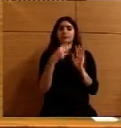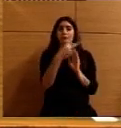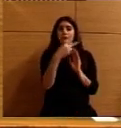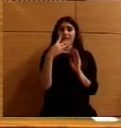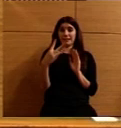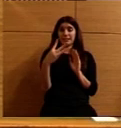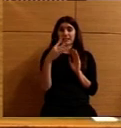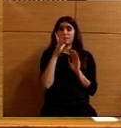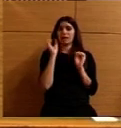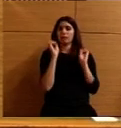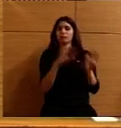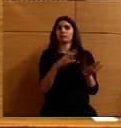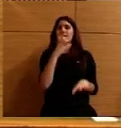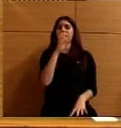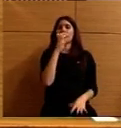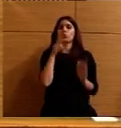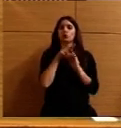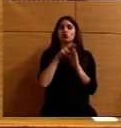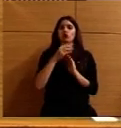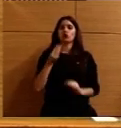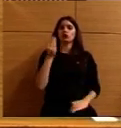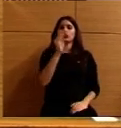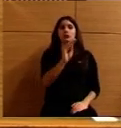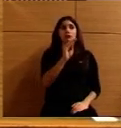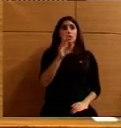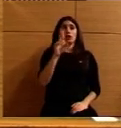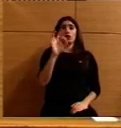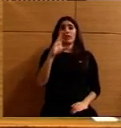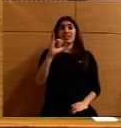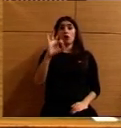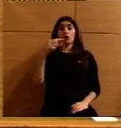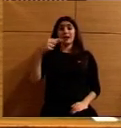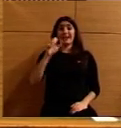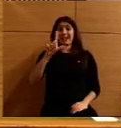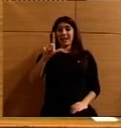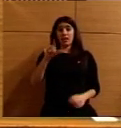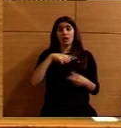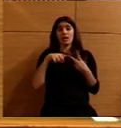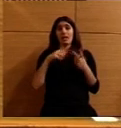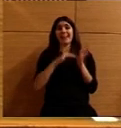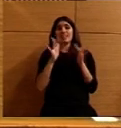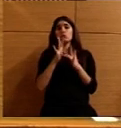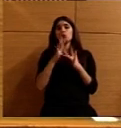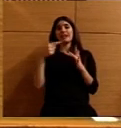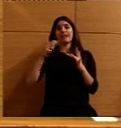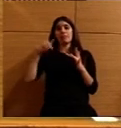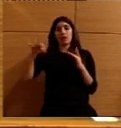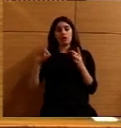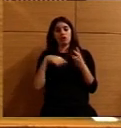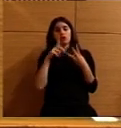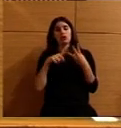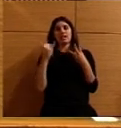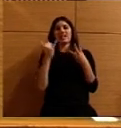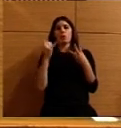23, desestimació del recurs de reposició interposat per la senyora Rocío Gil Uncio, el senyor Jesús Jimeno Alcañiz i el senyor Juan